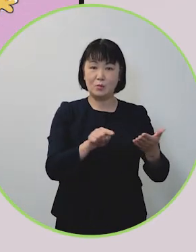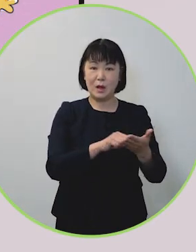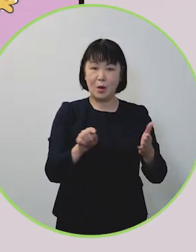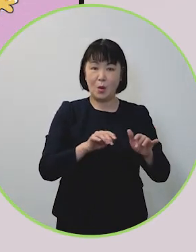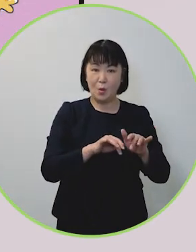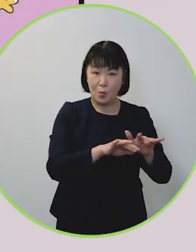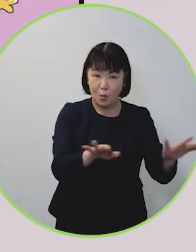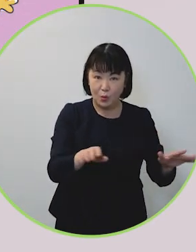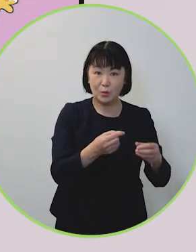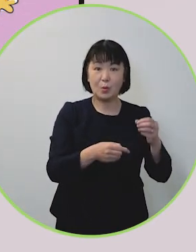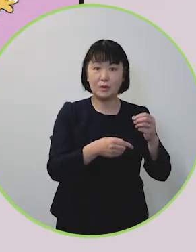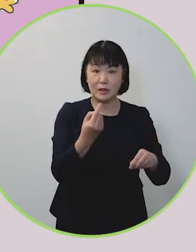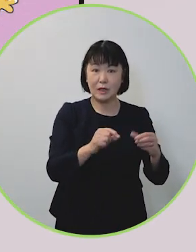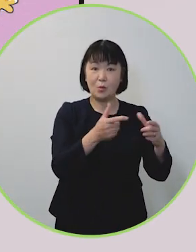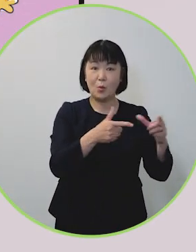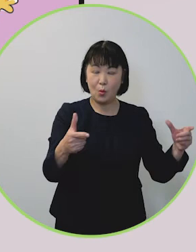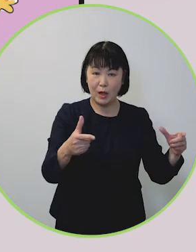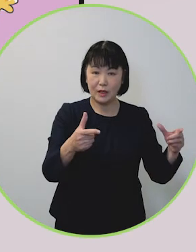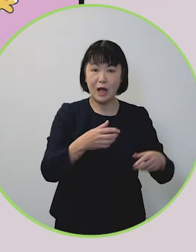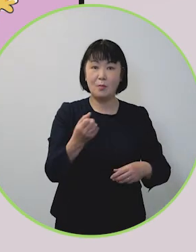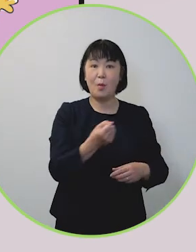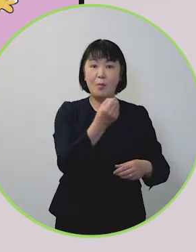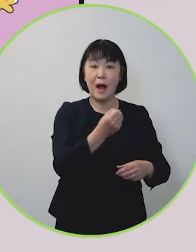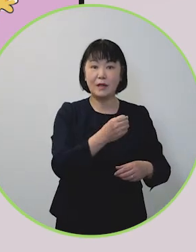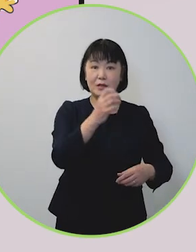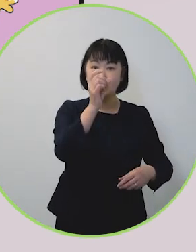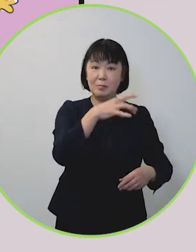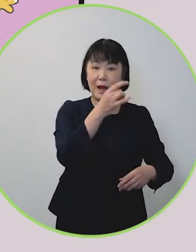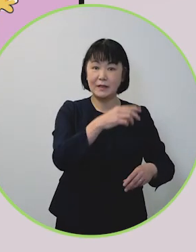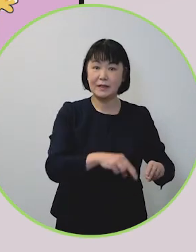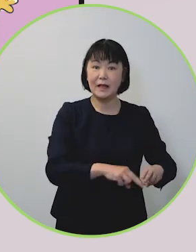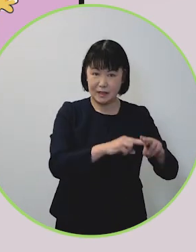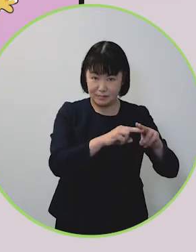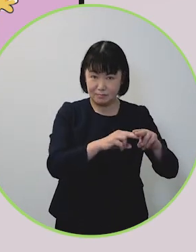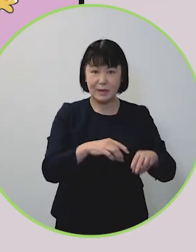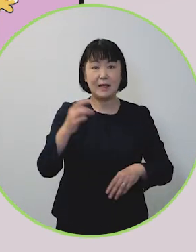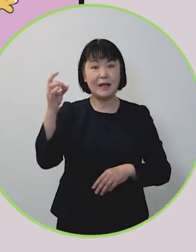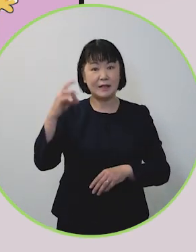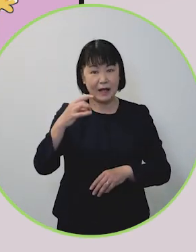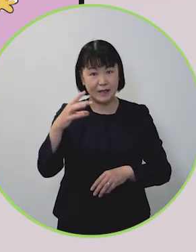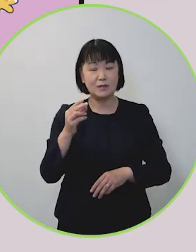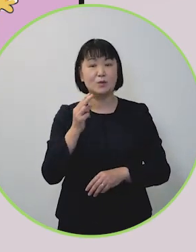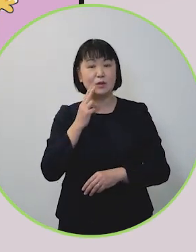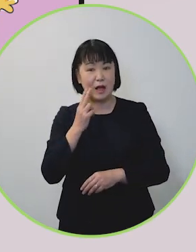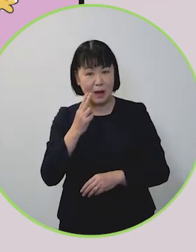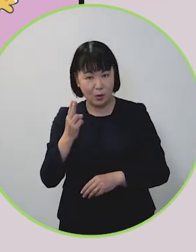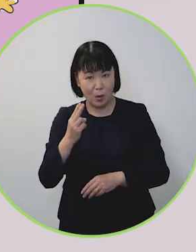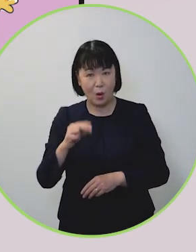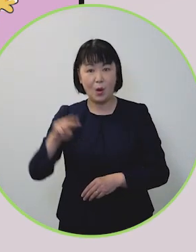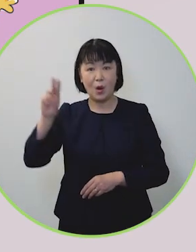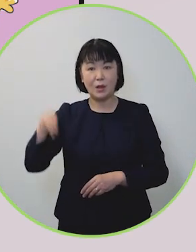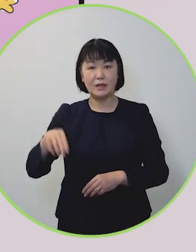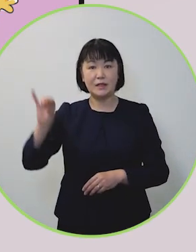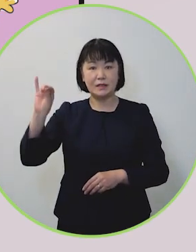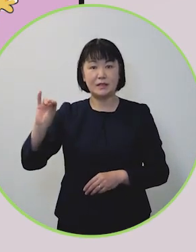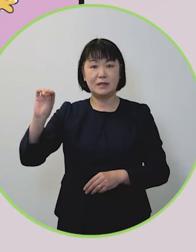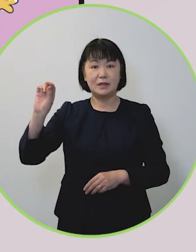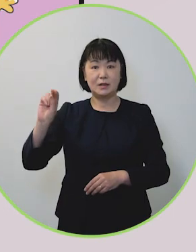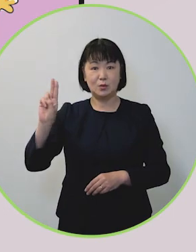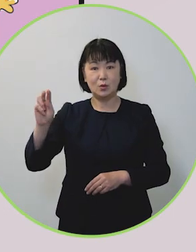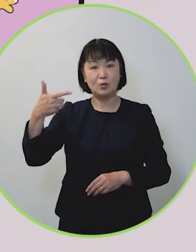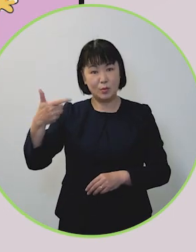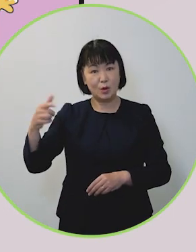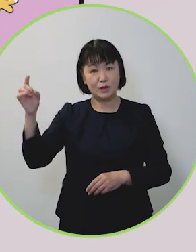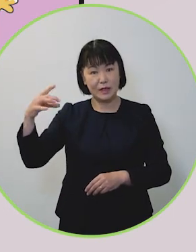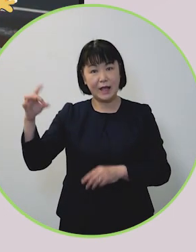最近スマホの普及で増えているモバイルバッテリーやー加熱式タバコリチウム